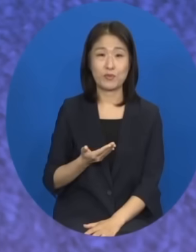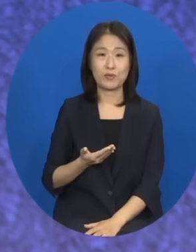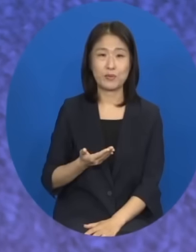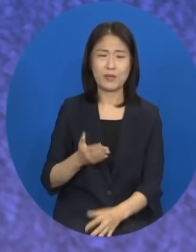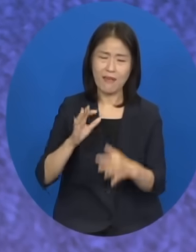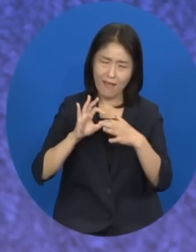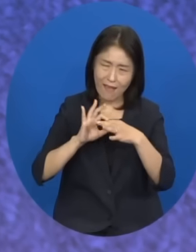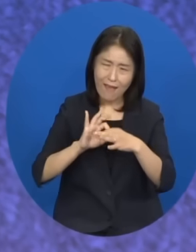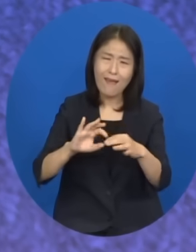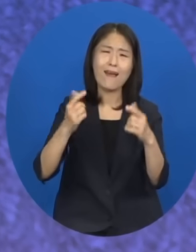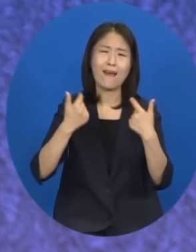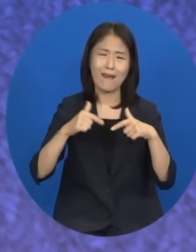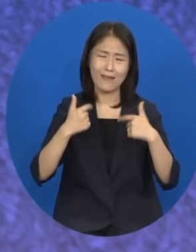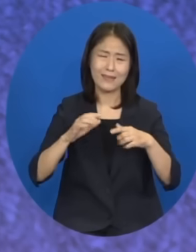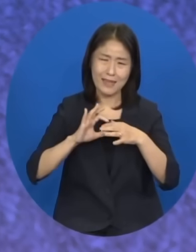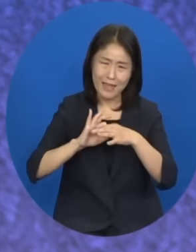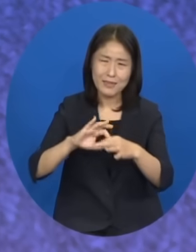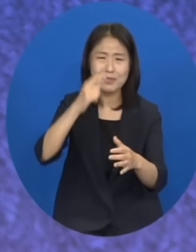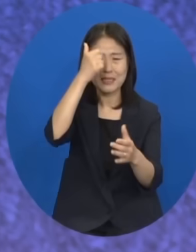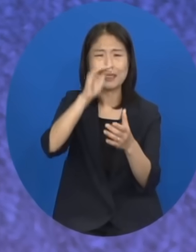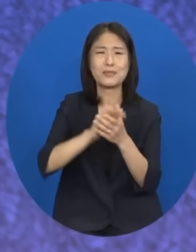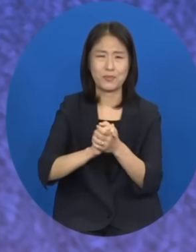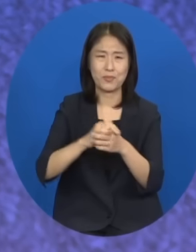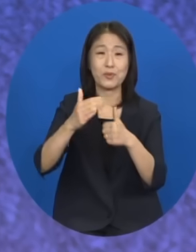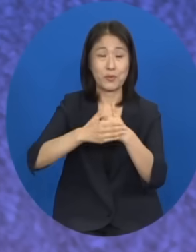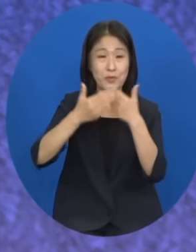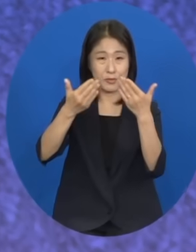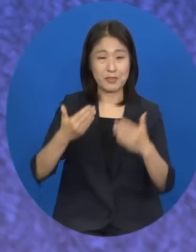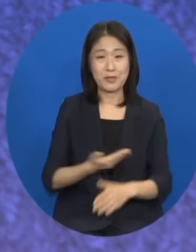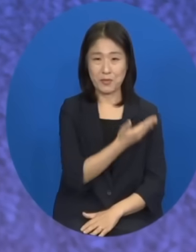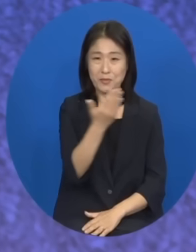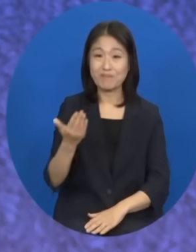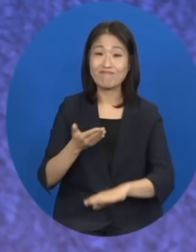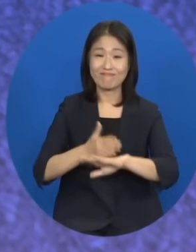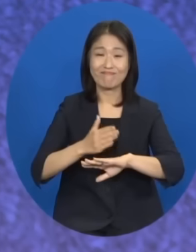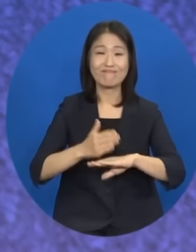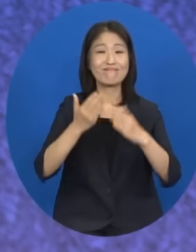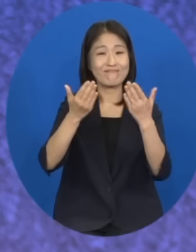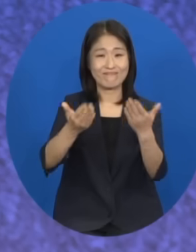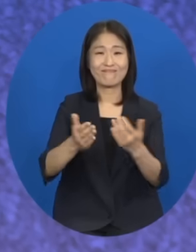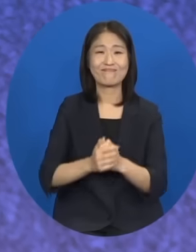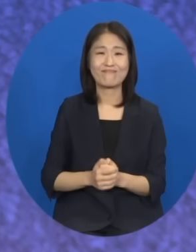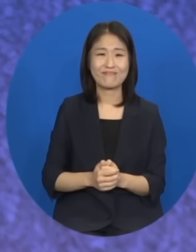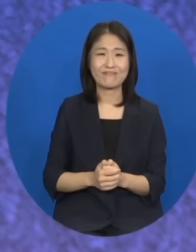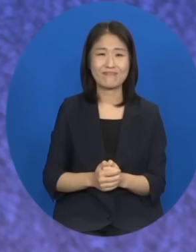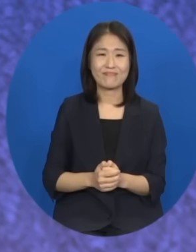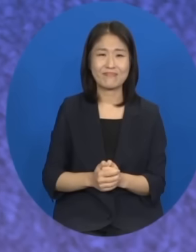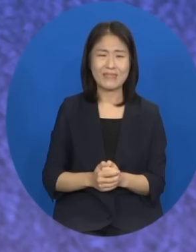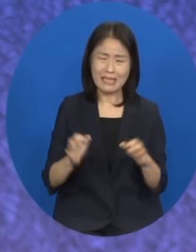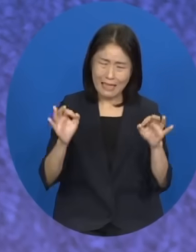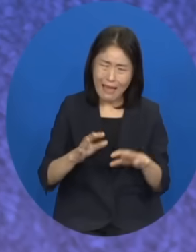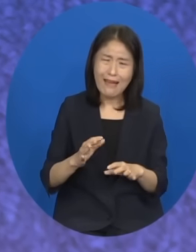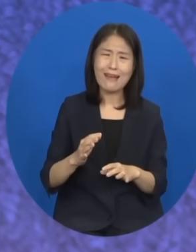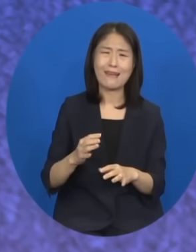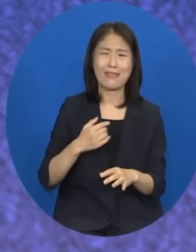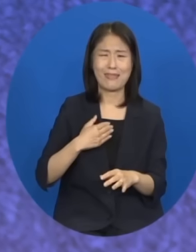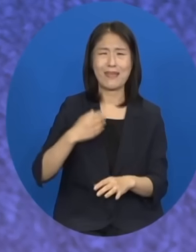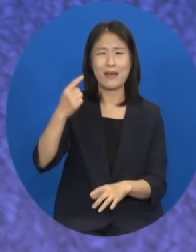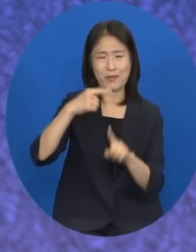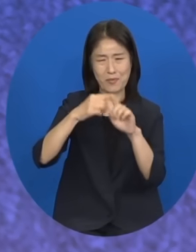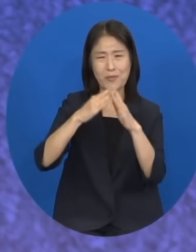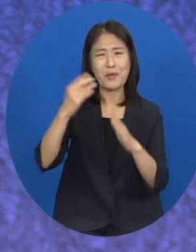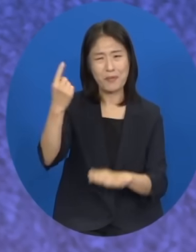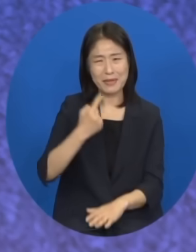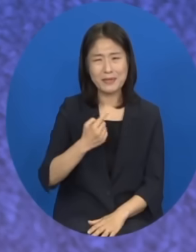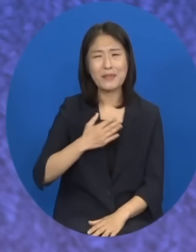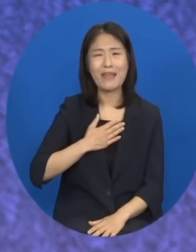끊임없이 기도해 주신 여러분들께 감사드립니다. 이렇게 잠깐 와서 여러분에게 내가